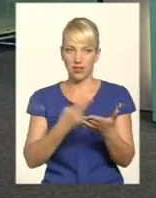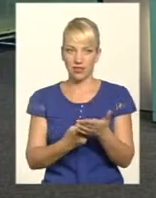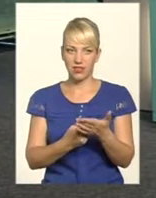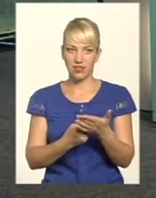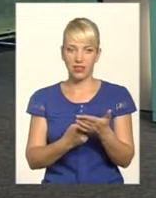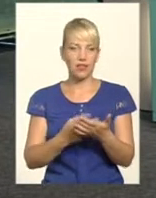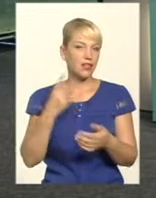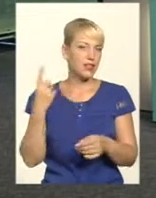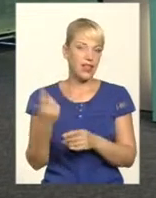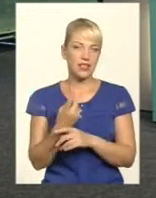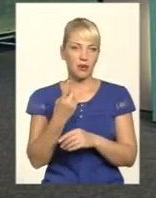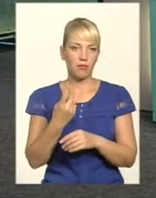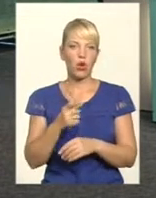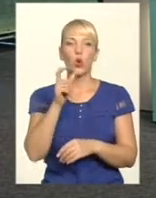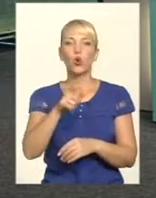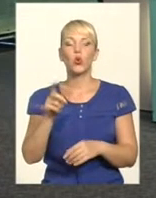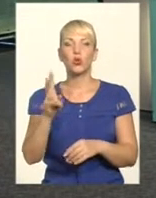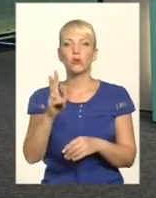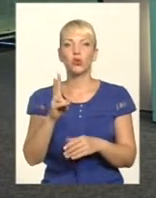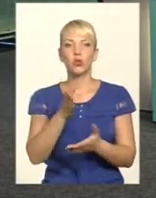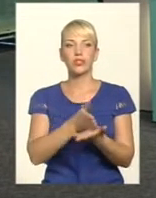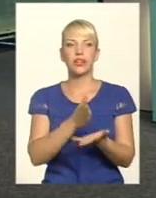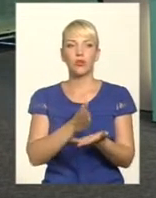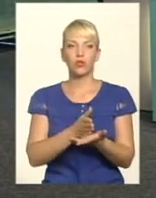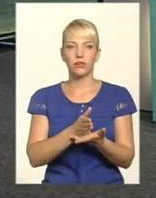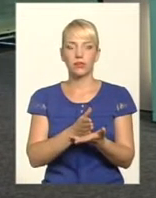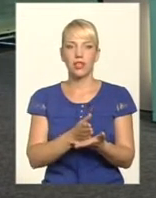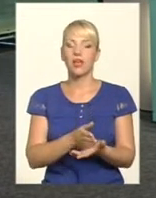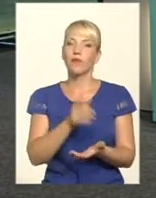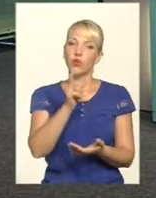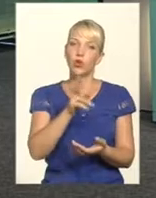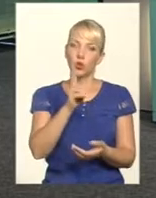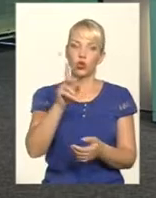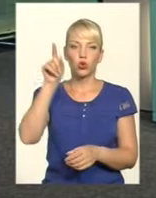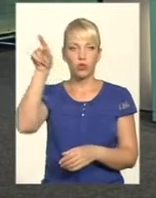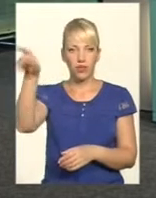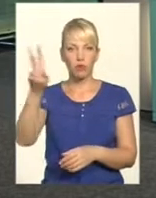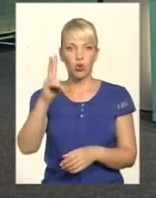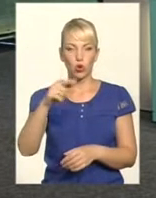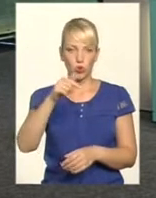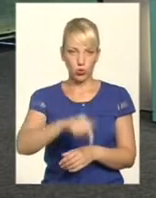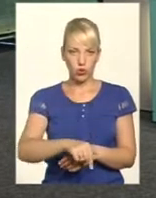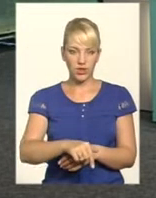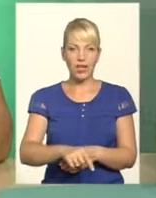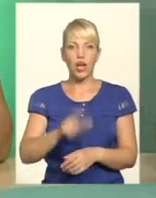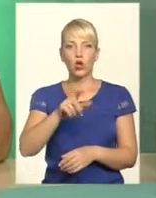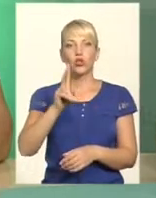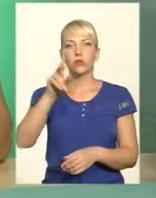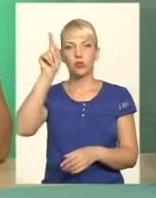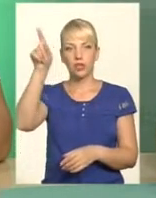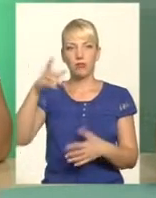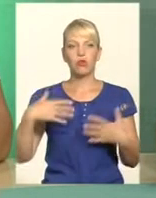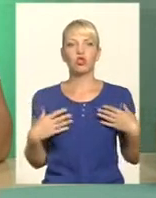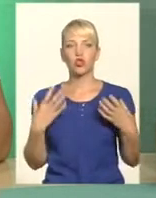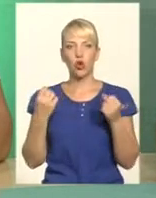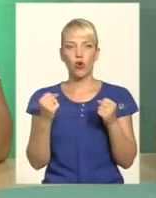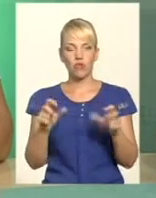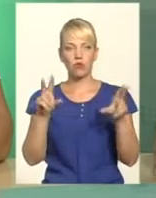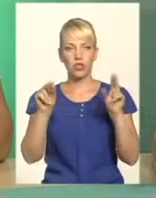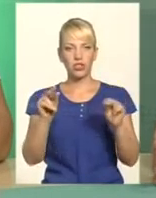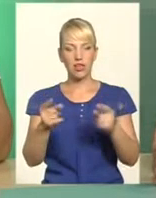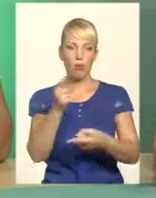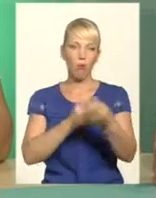Насамперед. Людям, які знаходяться, давайте їх поділимо, люди, які там, і люди, які тут. Людям, які там, здоровими і щасливими повернуться. І